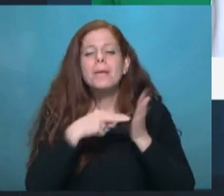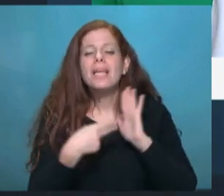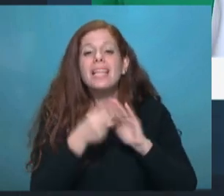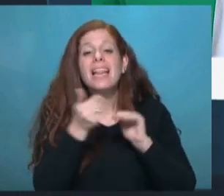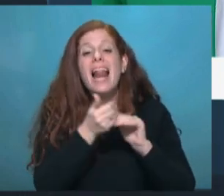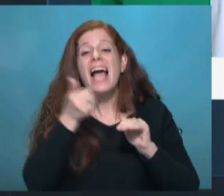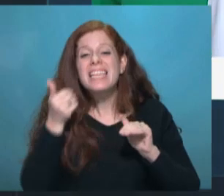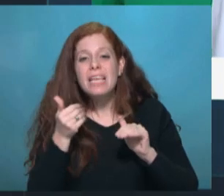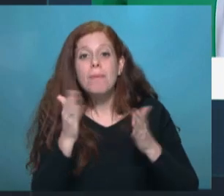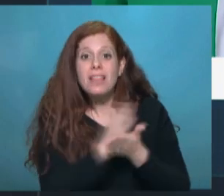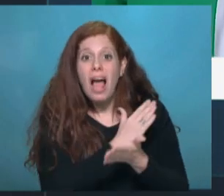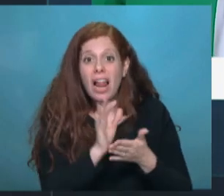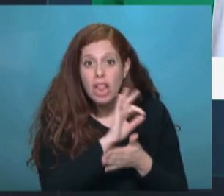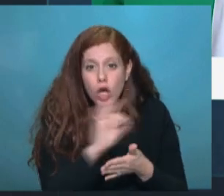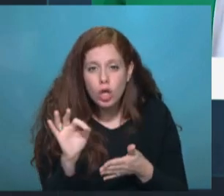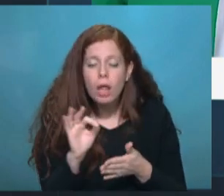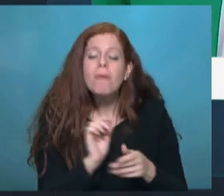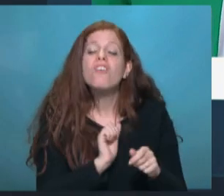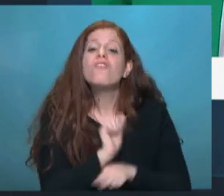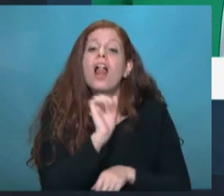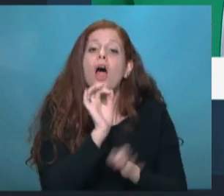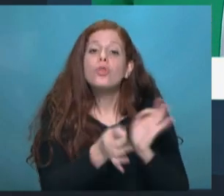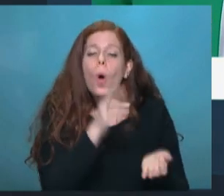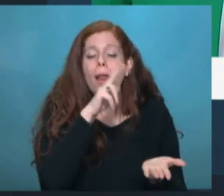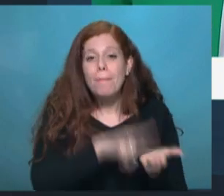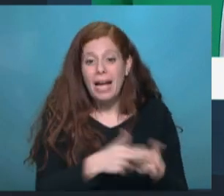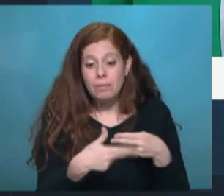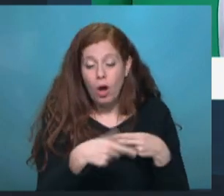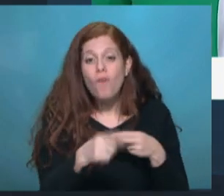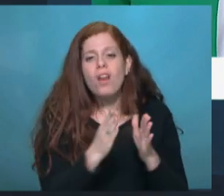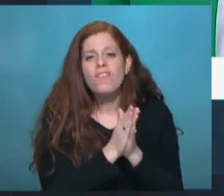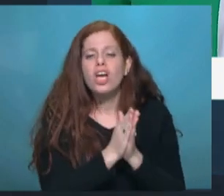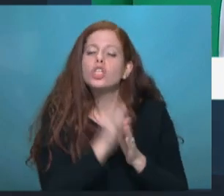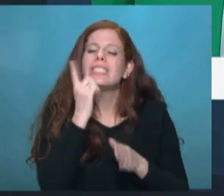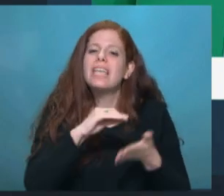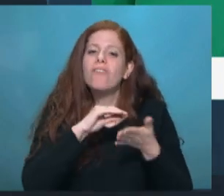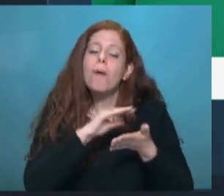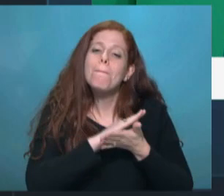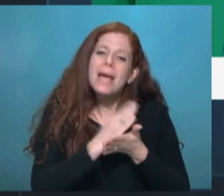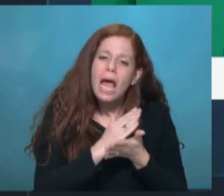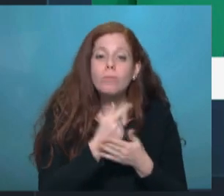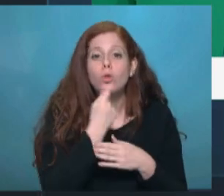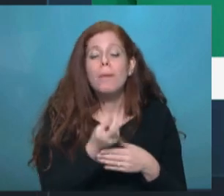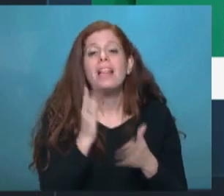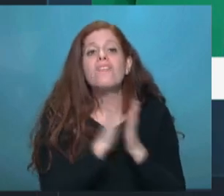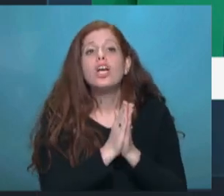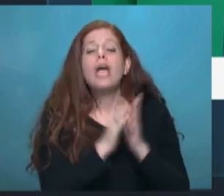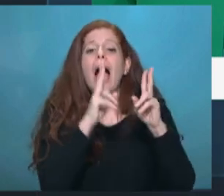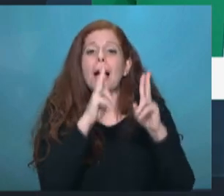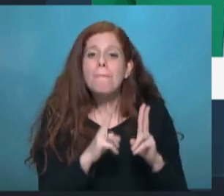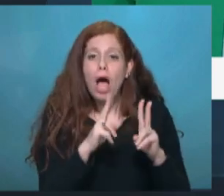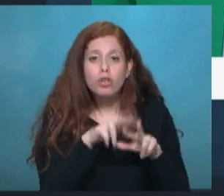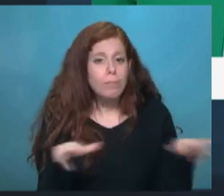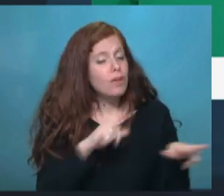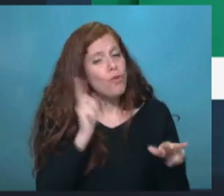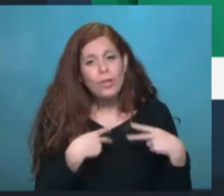החלטה שלהם, ולעתור לבגץ בקרוב ולבקש צו ביניים. במילים אחרות, לבקש הקפאה של המצב, שהוא לא צריך